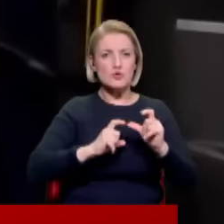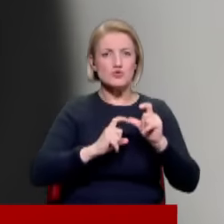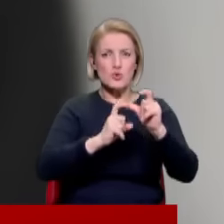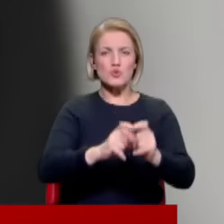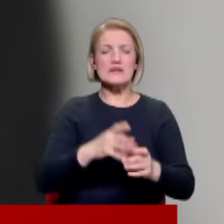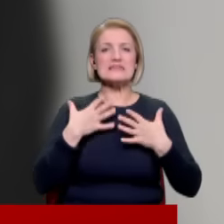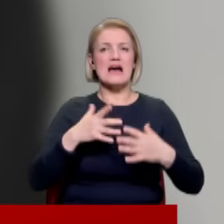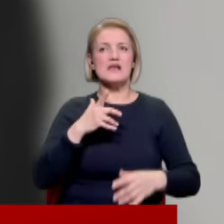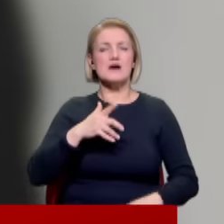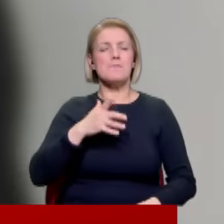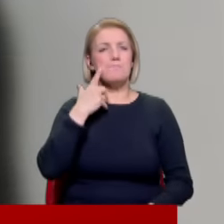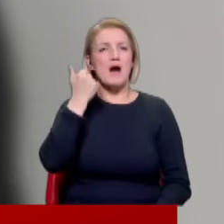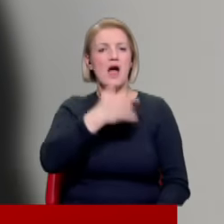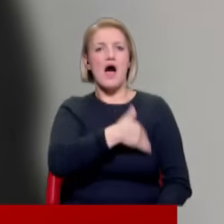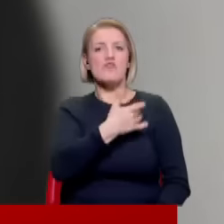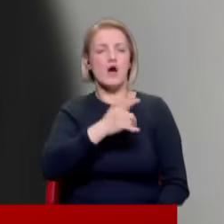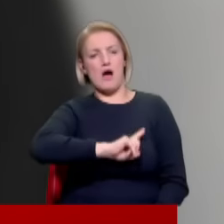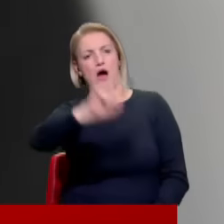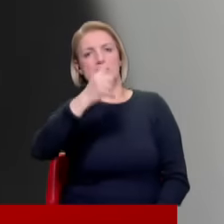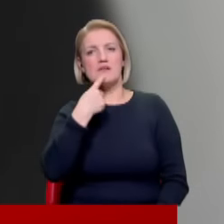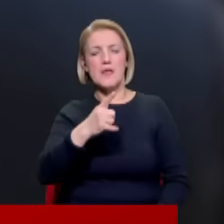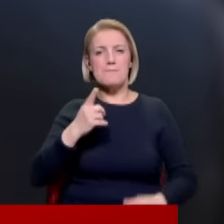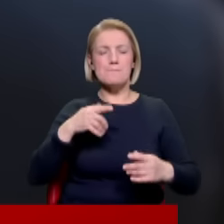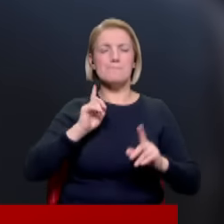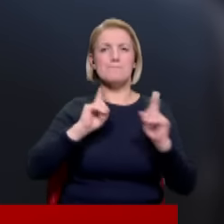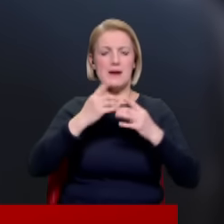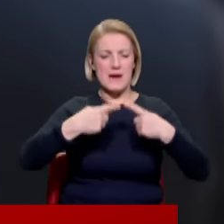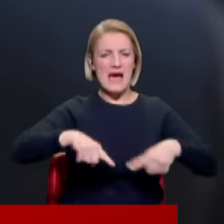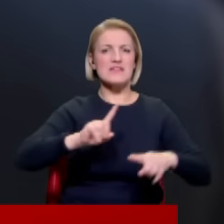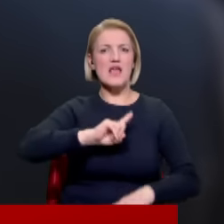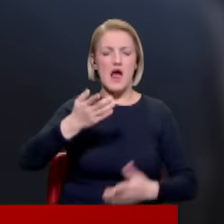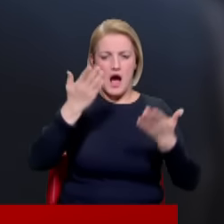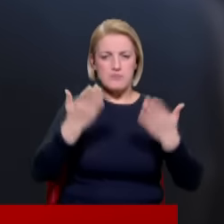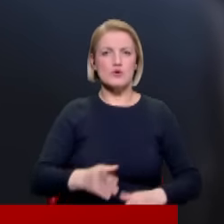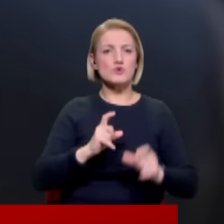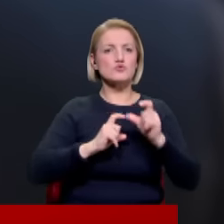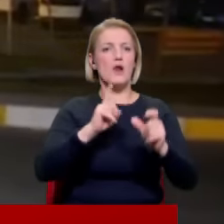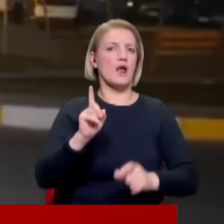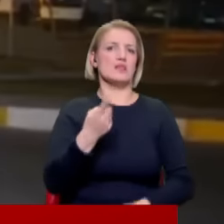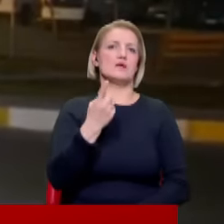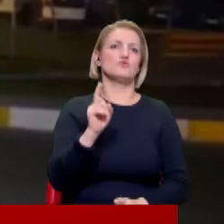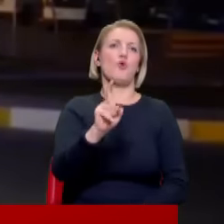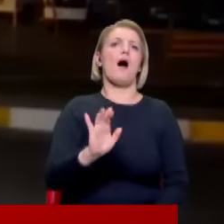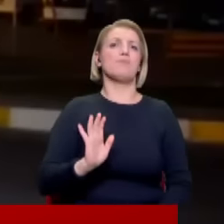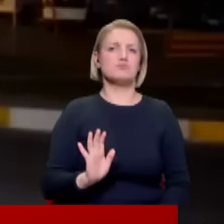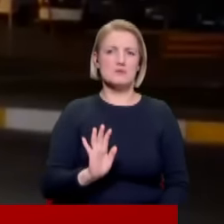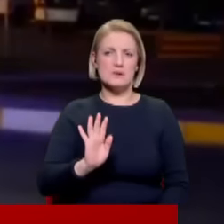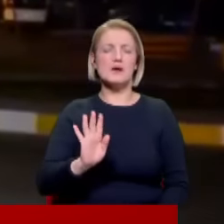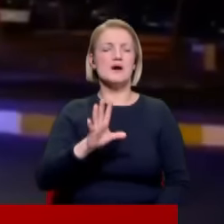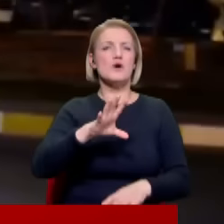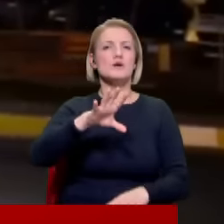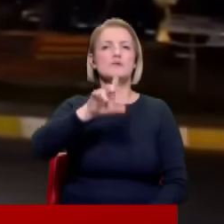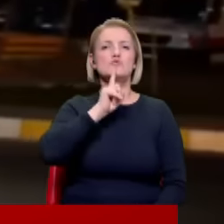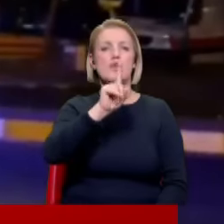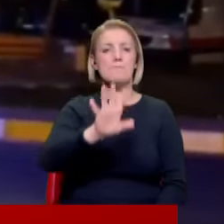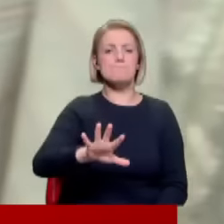sorulunca Sağlık Bakanlığı avukatı itiraz etti. Mahkeme heyeti itirazı kabul etti ve soru yöneltilemedi. 112 Komuta Merkezi'nin Yeni